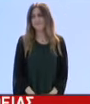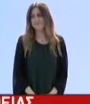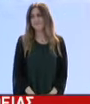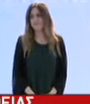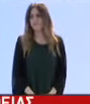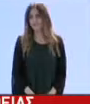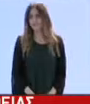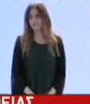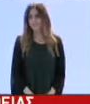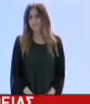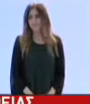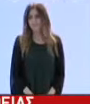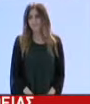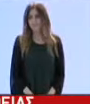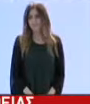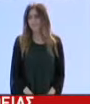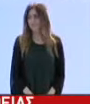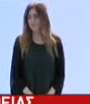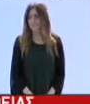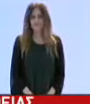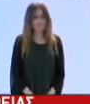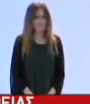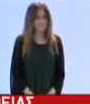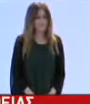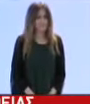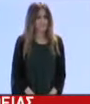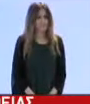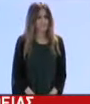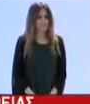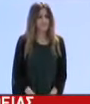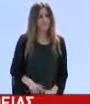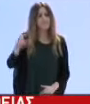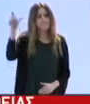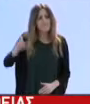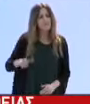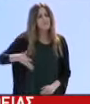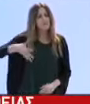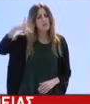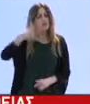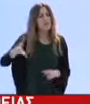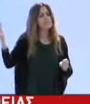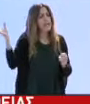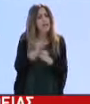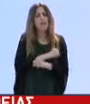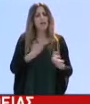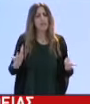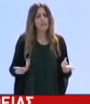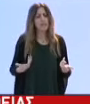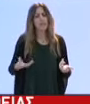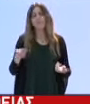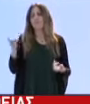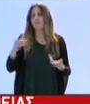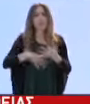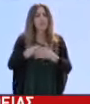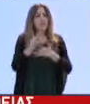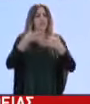Ο άνθρωπος που νίκησε το λαϊκισμό, που γκρέμισε το καθεστώς του Πασόκ που έφερε τη